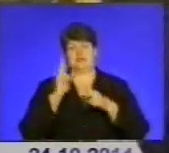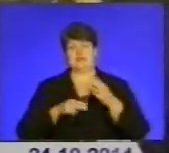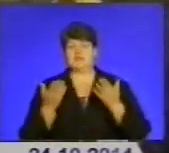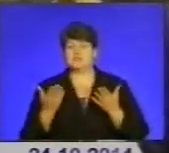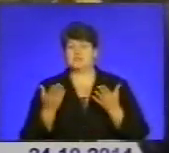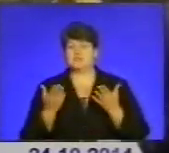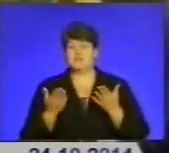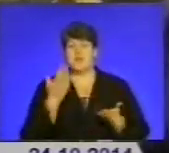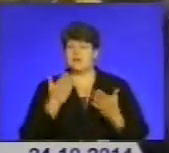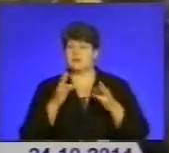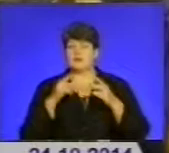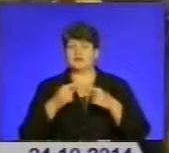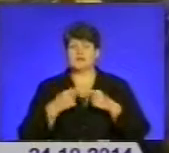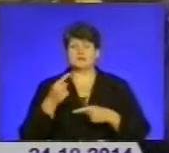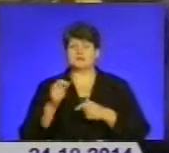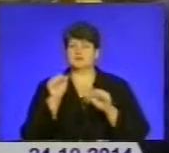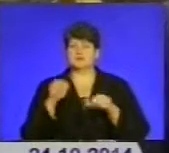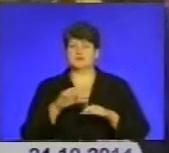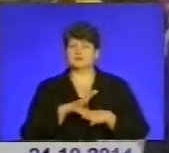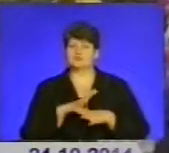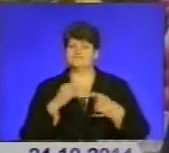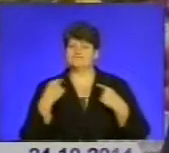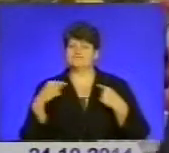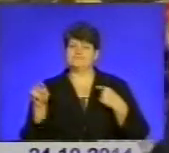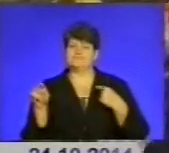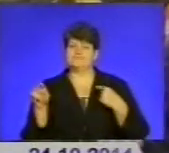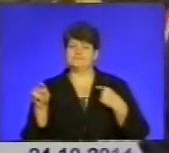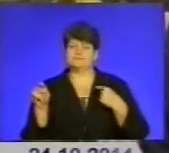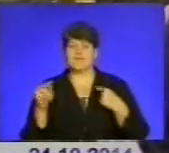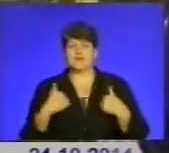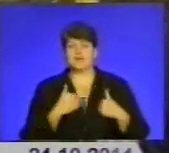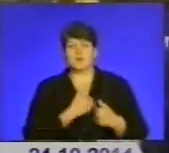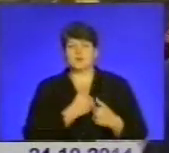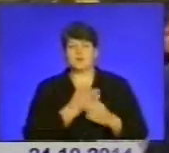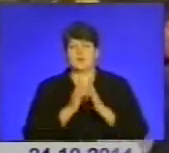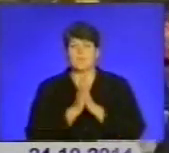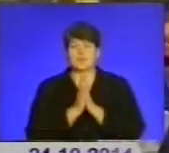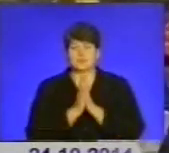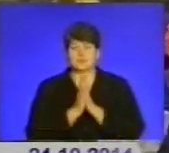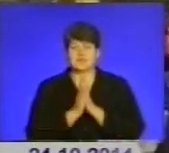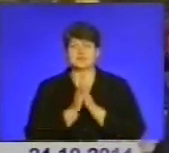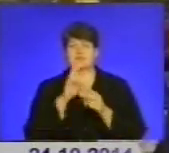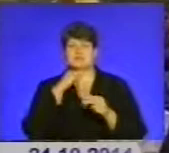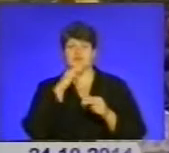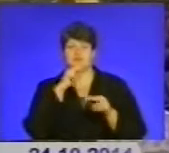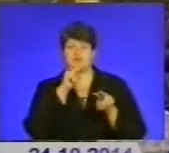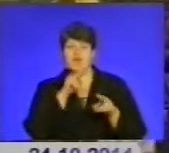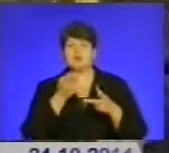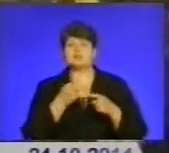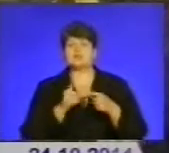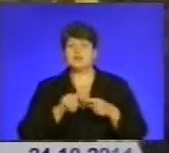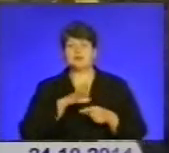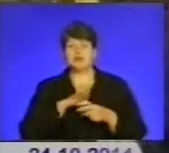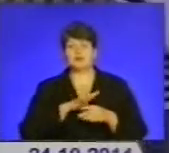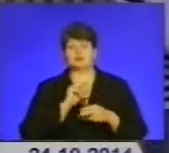але наслідки могли бути і цілком іншими. То я би хотіла просити, що звертати на це увагу, і щоб це стало